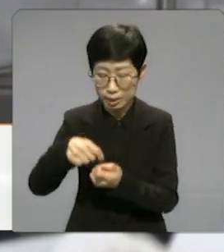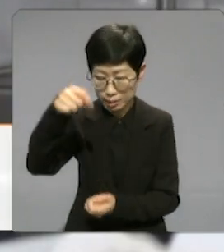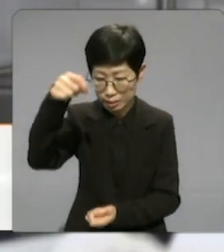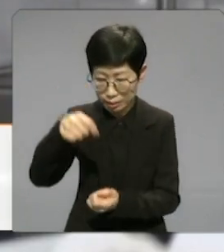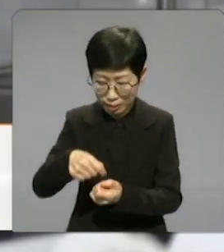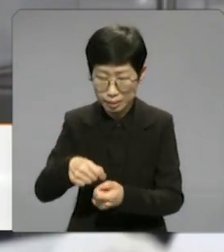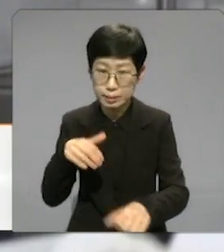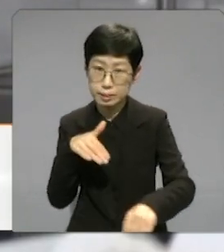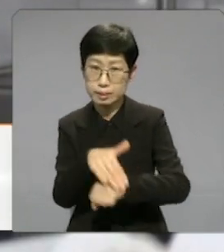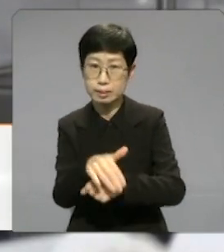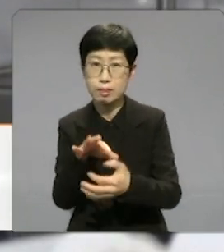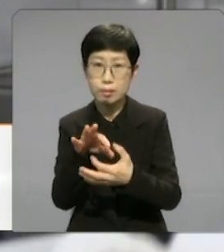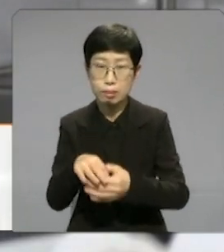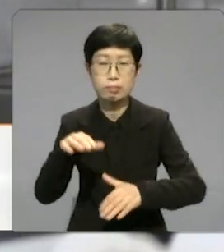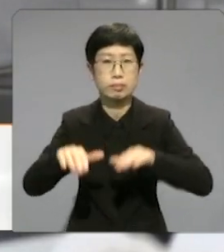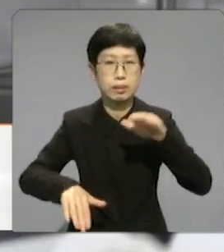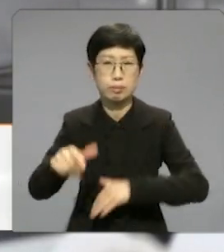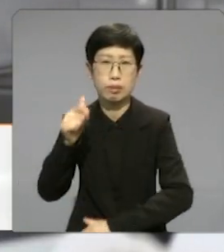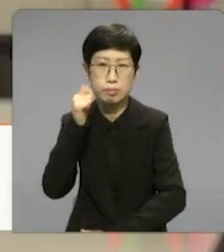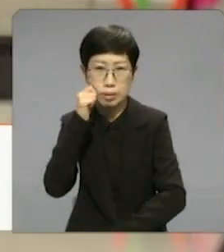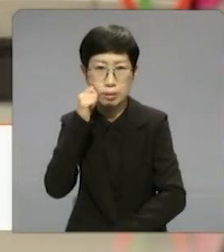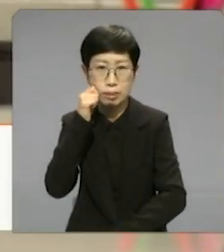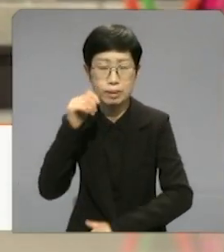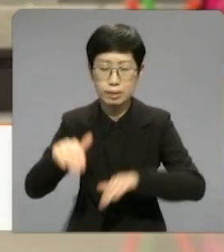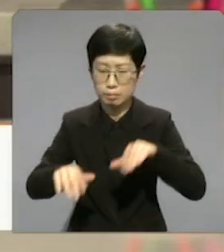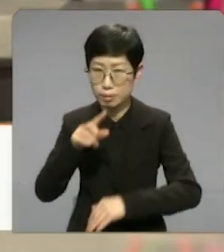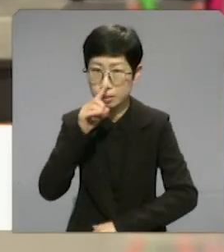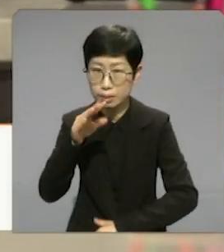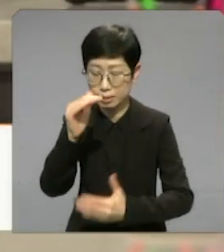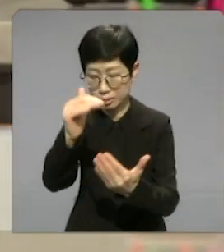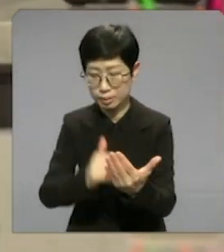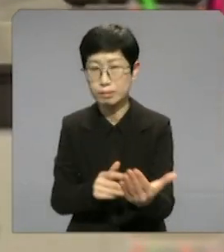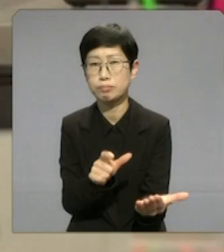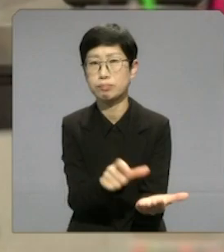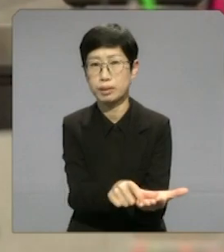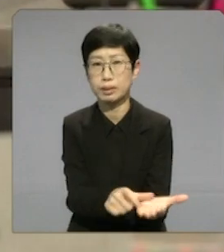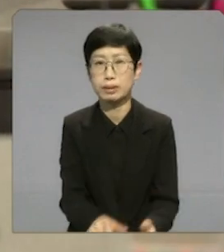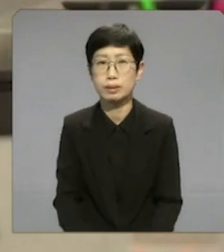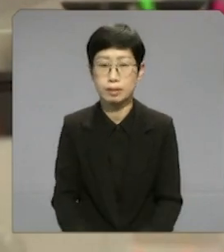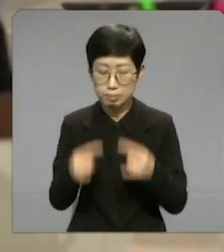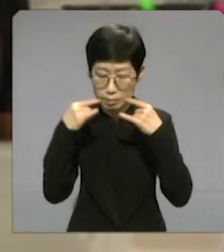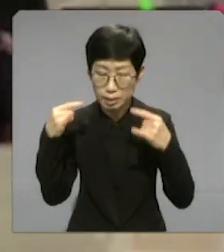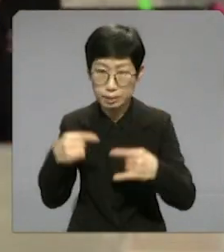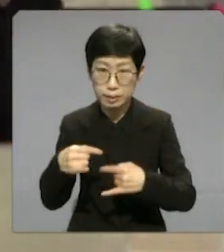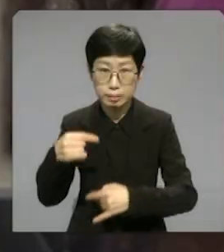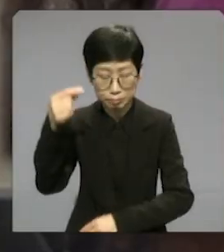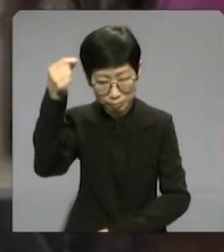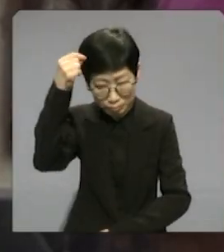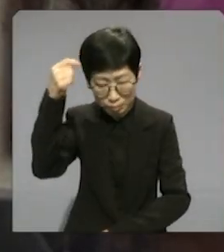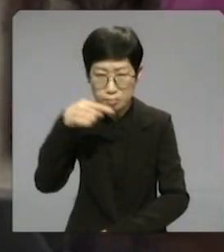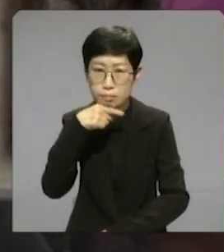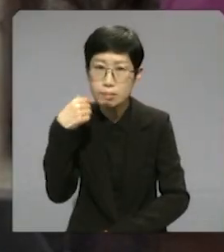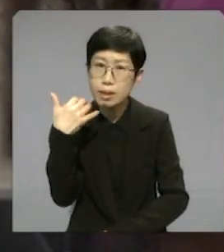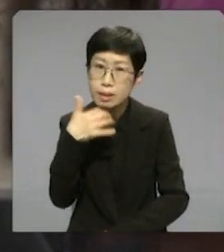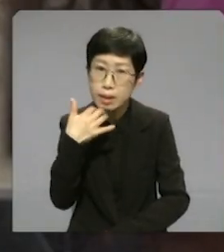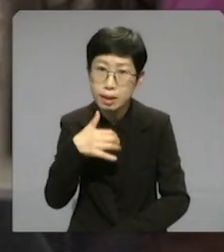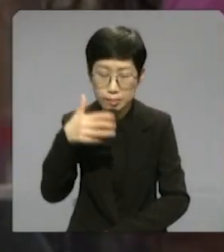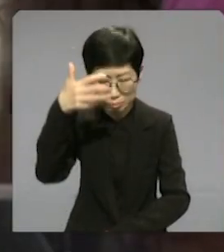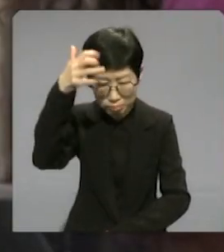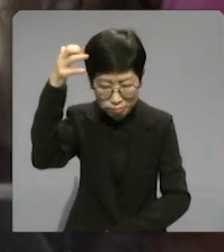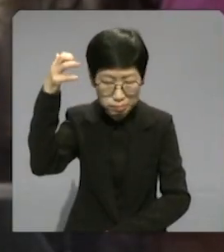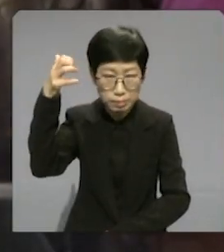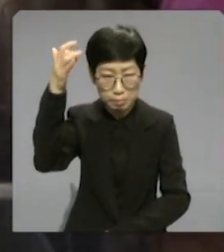질감, 스타일을 두고 차별하지 못하도록 하는 게 골자입니다. 프랑스에선 타고난 머리카락이 빨강색이거나